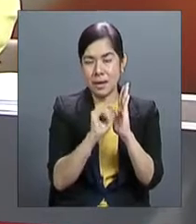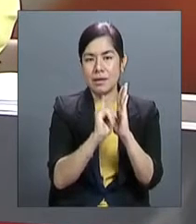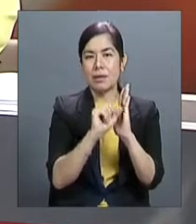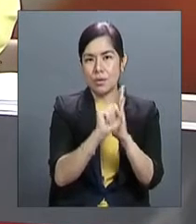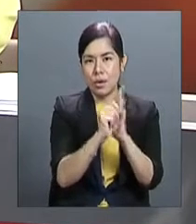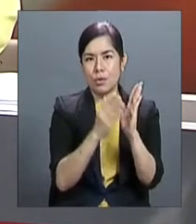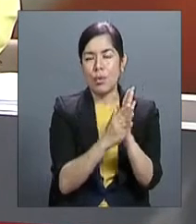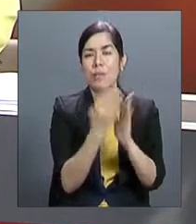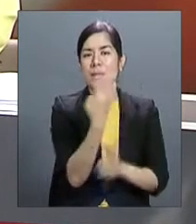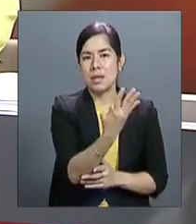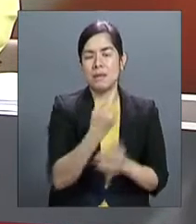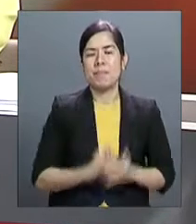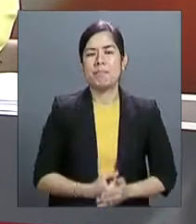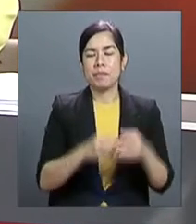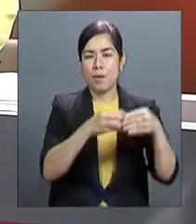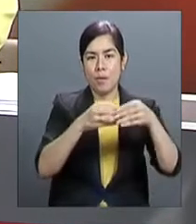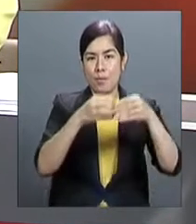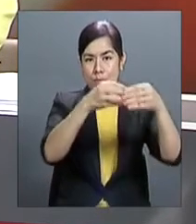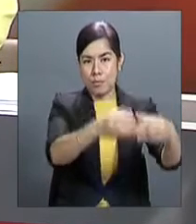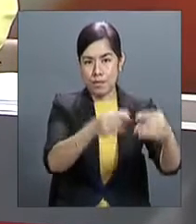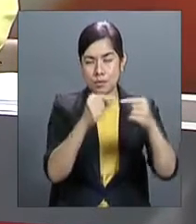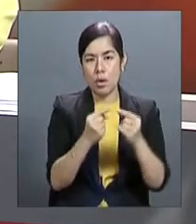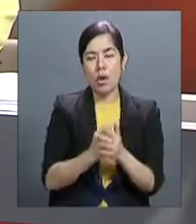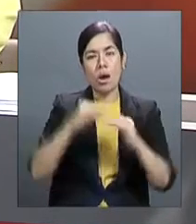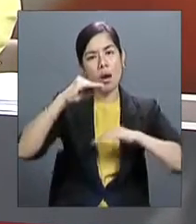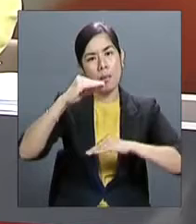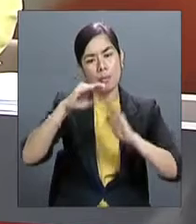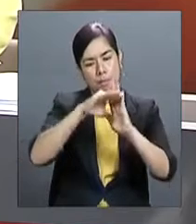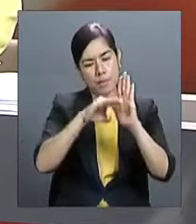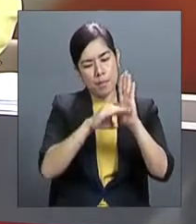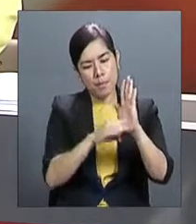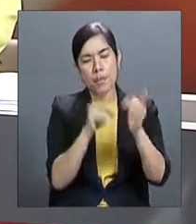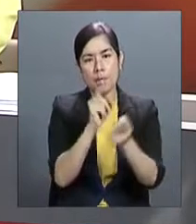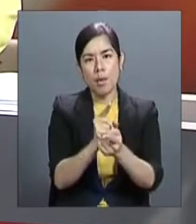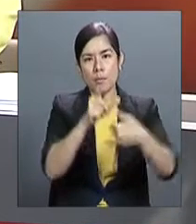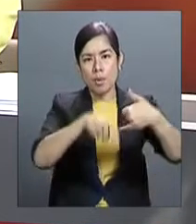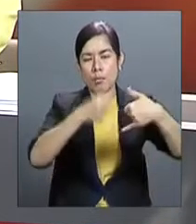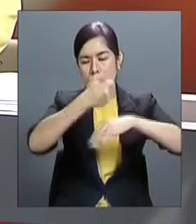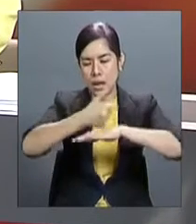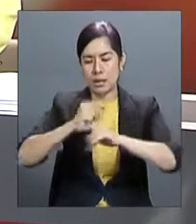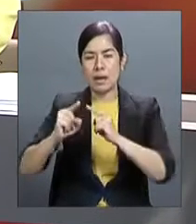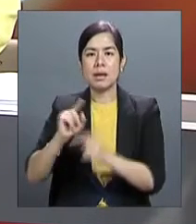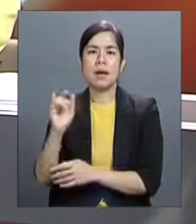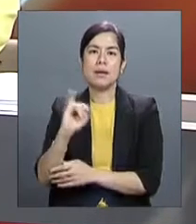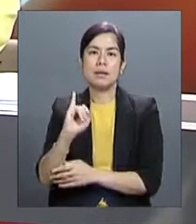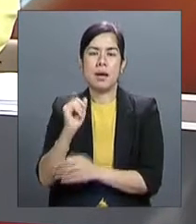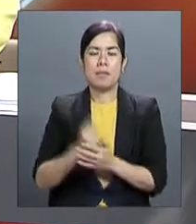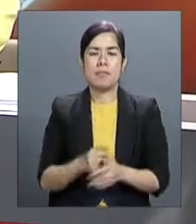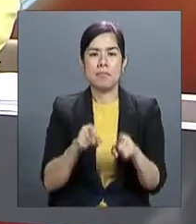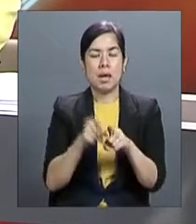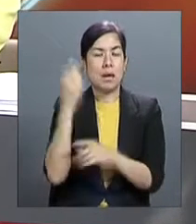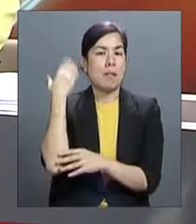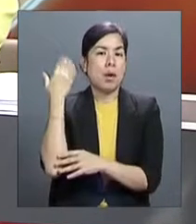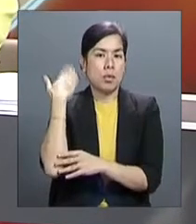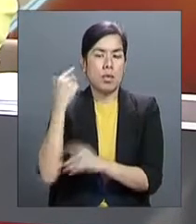ค่ะ การลงพื้นที่ในครั้งนี้นะคะรัฐบาลไม่ได้กำหนดวาระการพบกับผู้นำท้องถิ่นรวมถึงอดีตนักการเมืองเหมือนกับทุกๆครั้ง